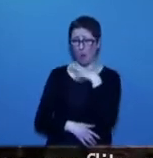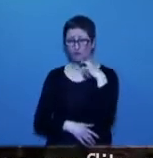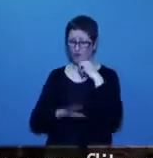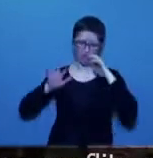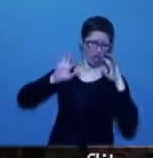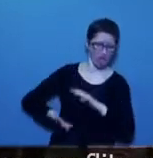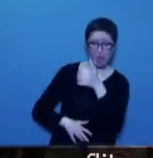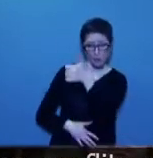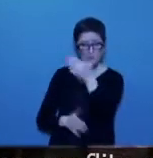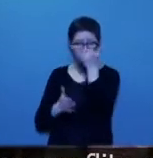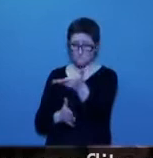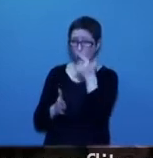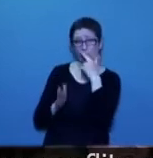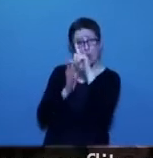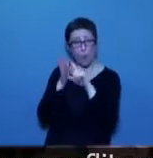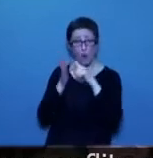les lois